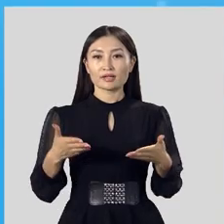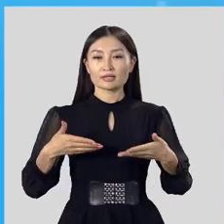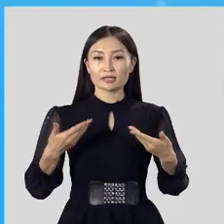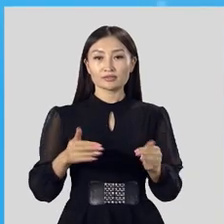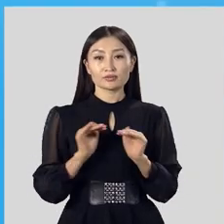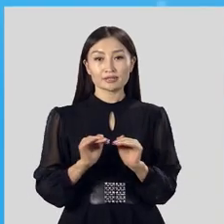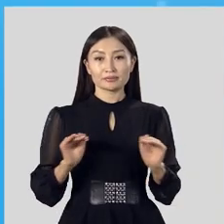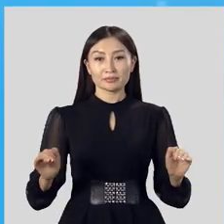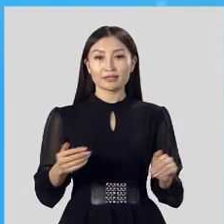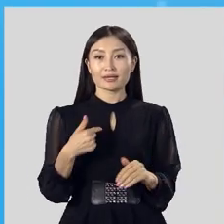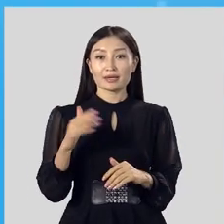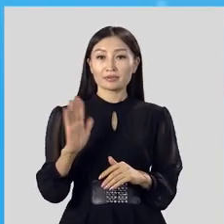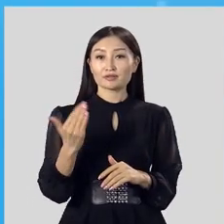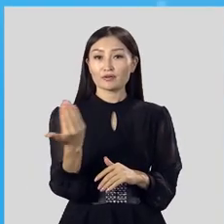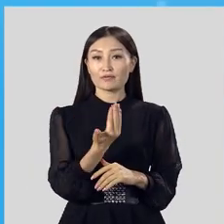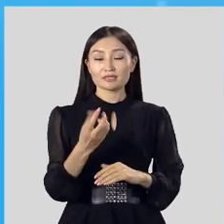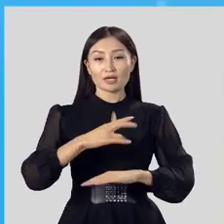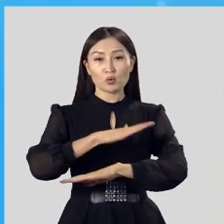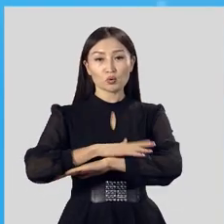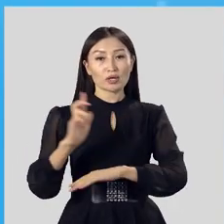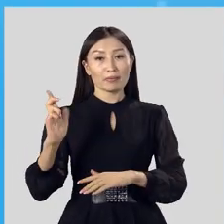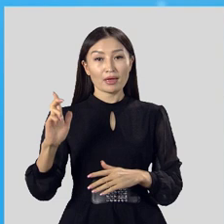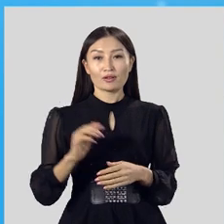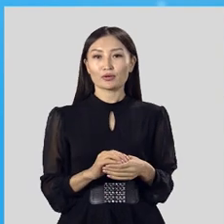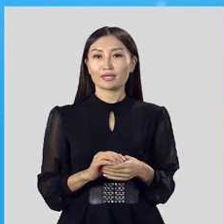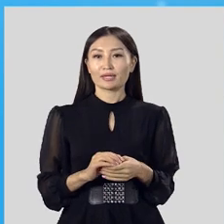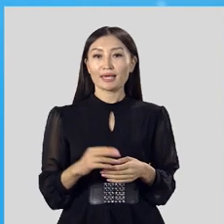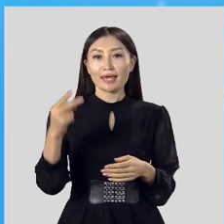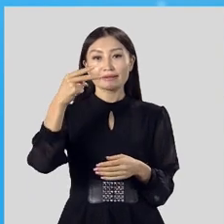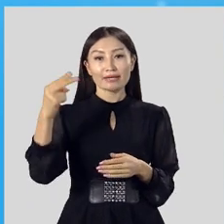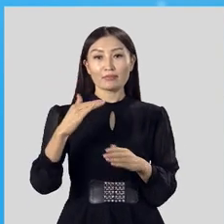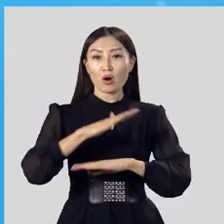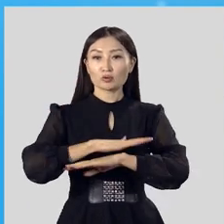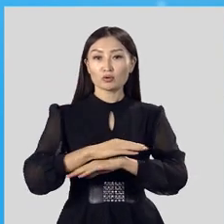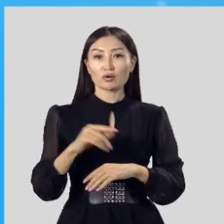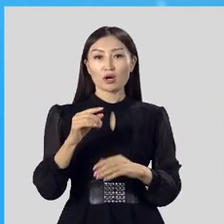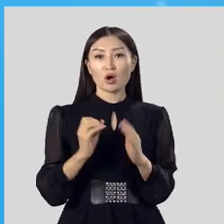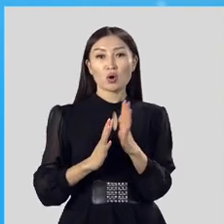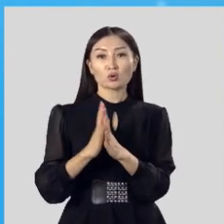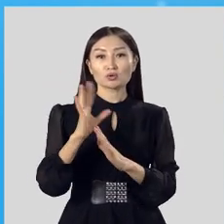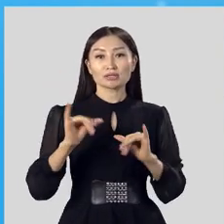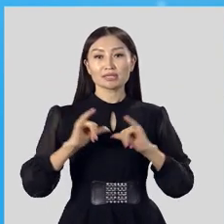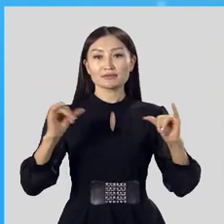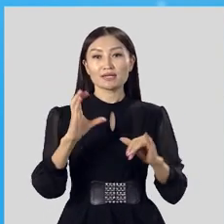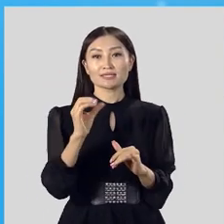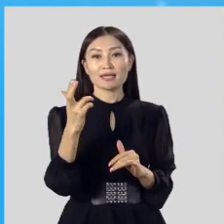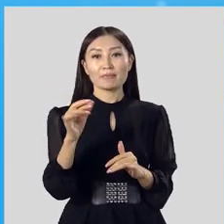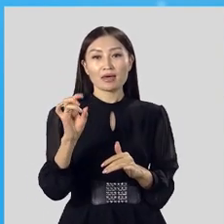Здравствуйте, ребята! Я приветствую вас на уроке биологии. Тема урока – рост и развитие